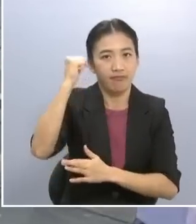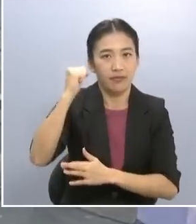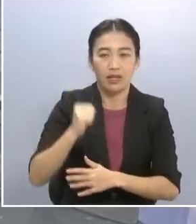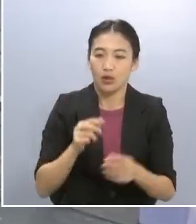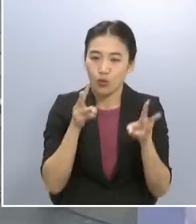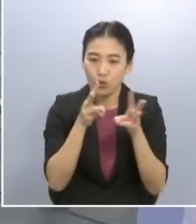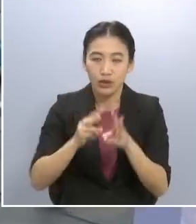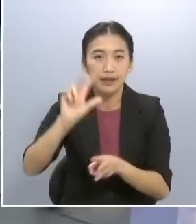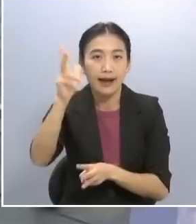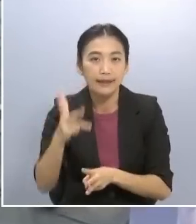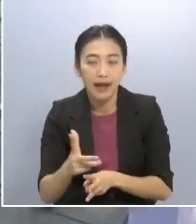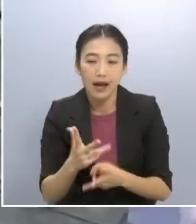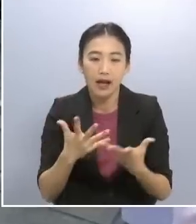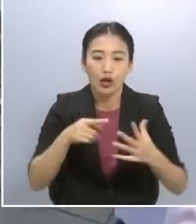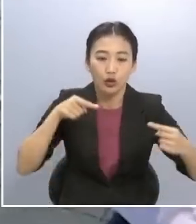ในเรื่องการสูบกัญชา